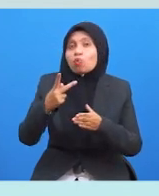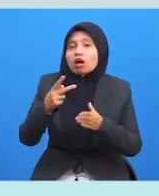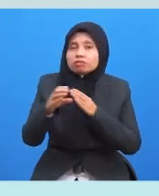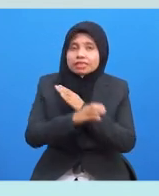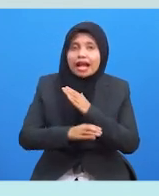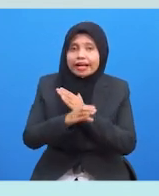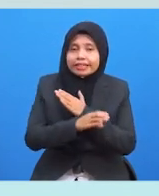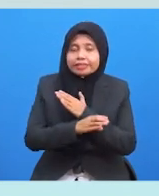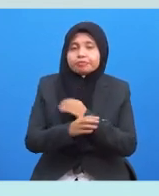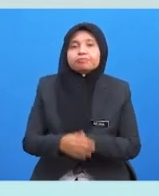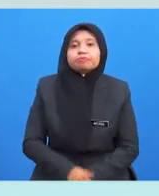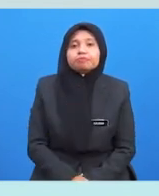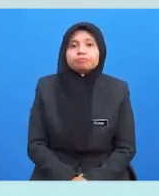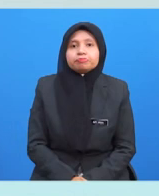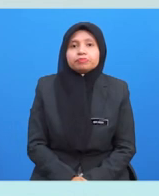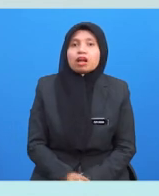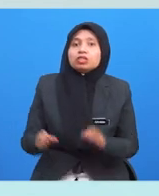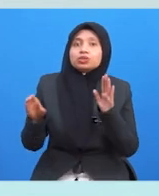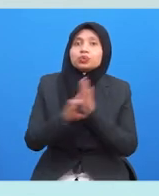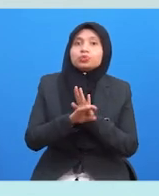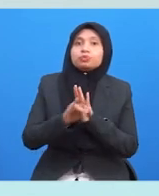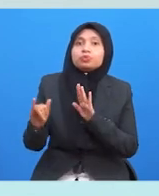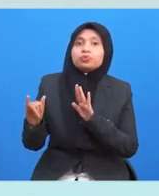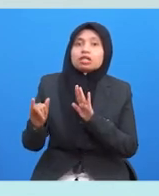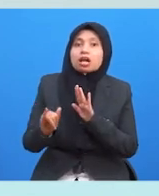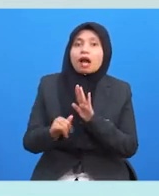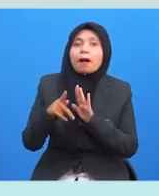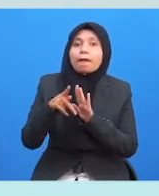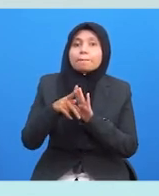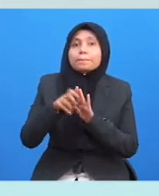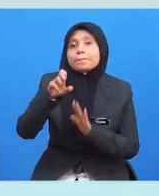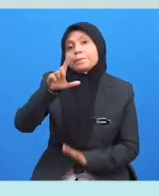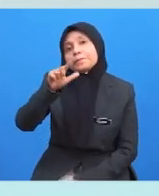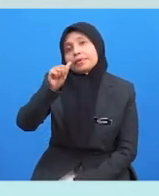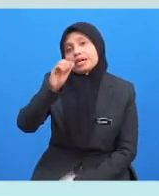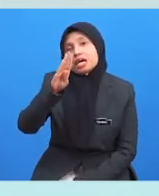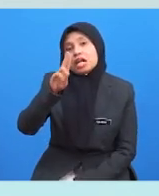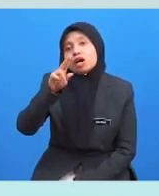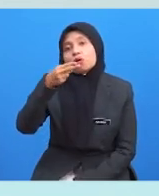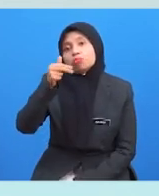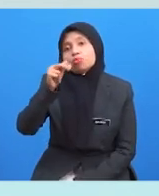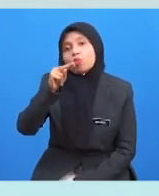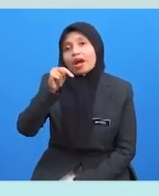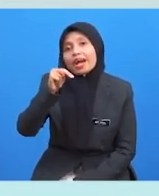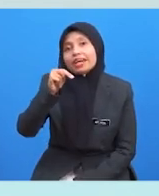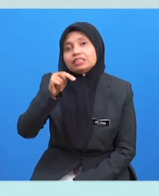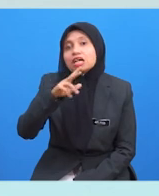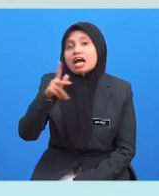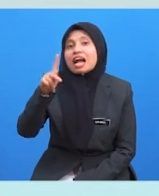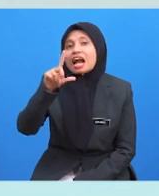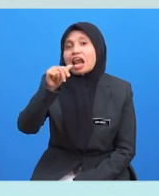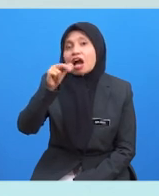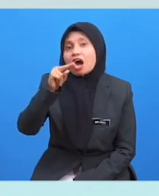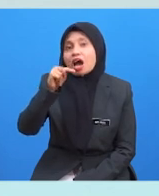dengan negara luar. Contohnya, Pelabuhan Klang, Selangor, Pelabuhan